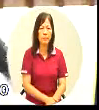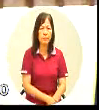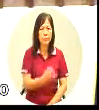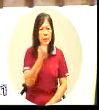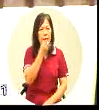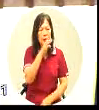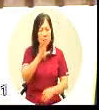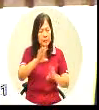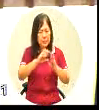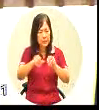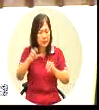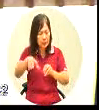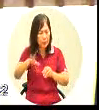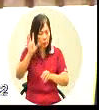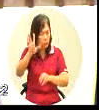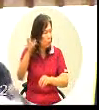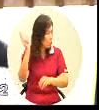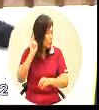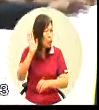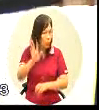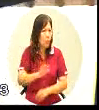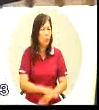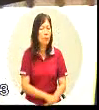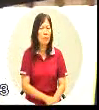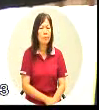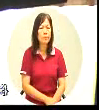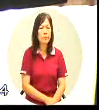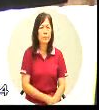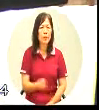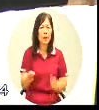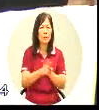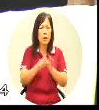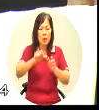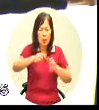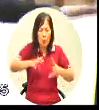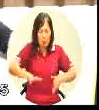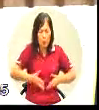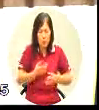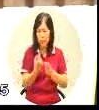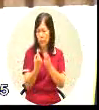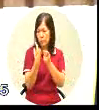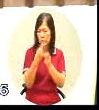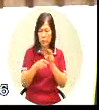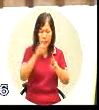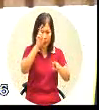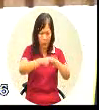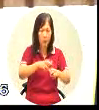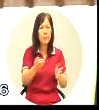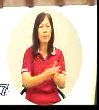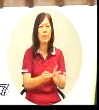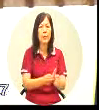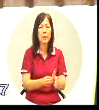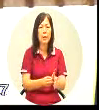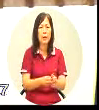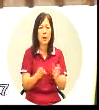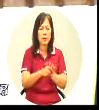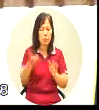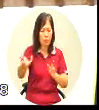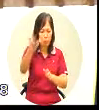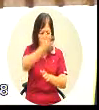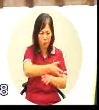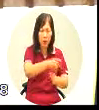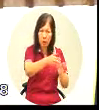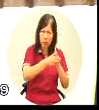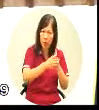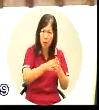地方上有一些消息说怎样，武清去年底关闭了，好像要过来这边，我